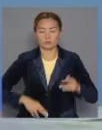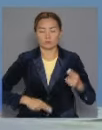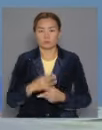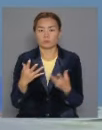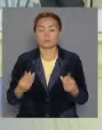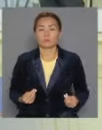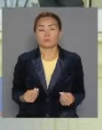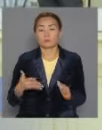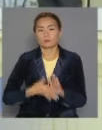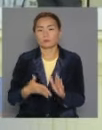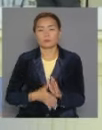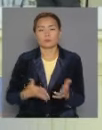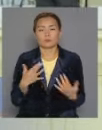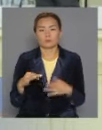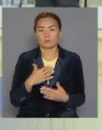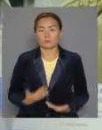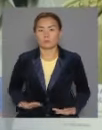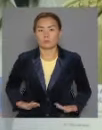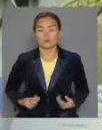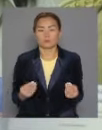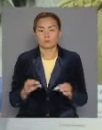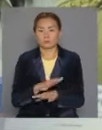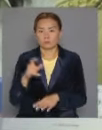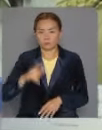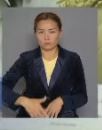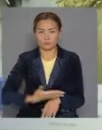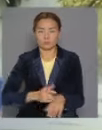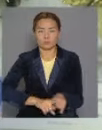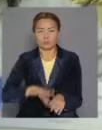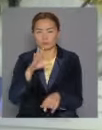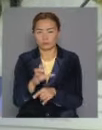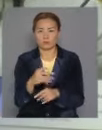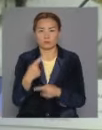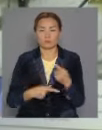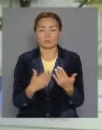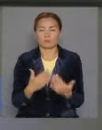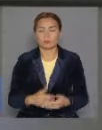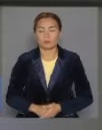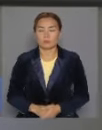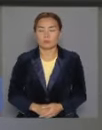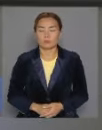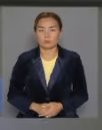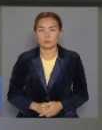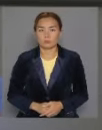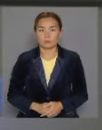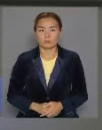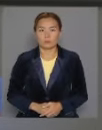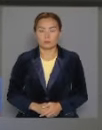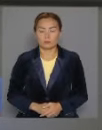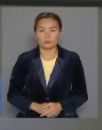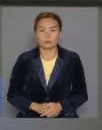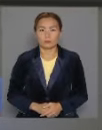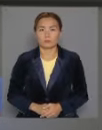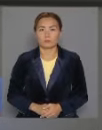художников, исследования, касающиеся жизни и творчества великого кюйши, а также фотографии его потомков. Фамилиям меним,